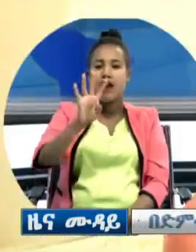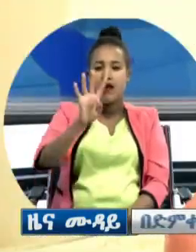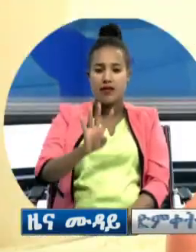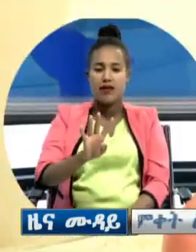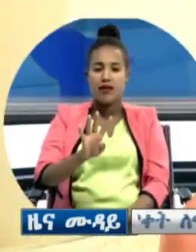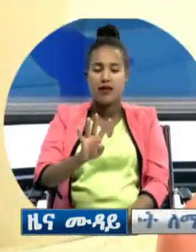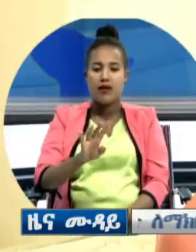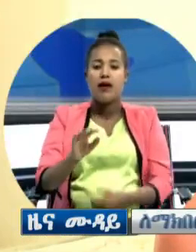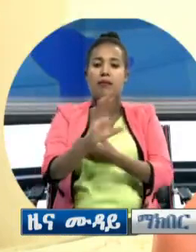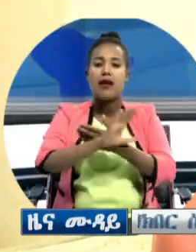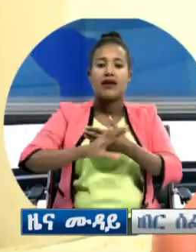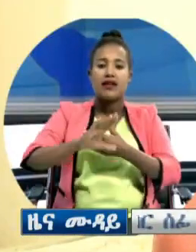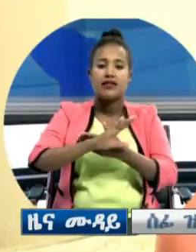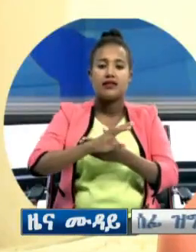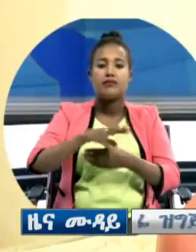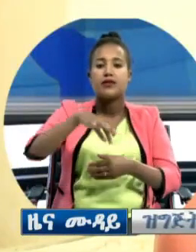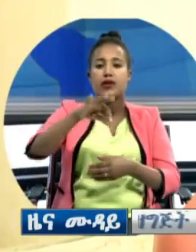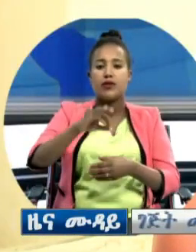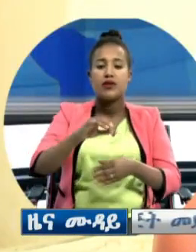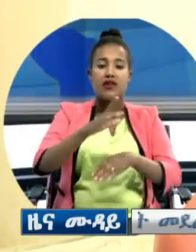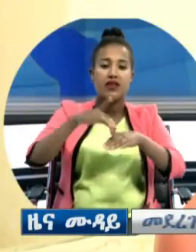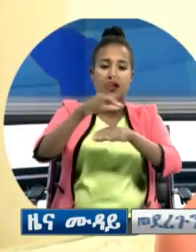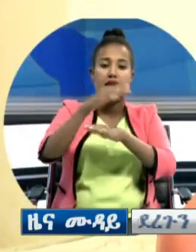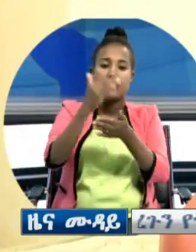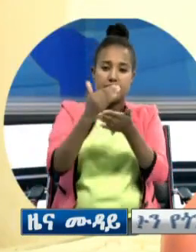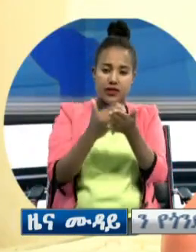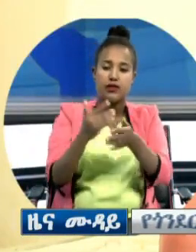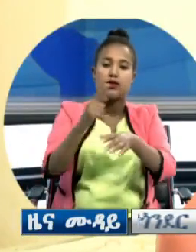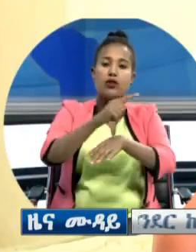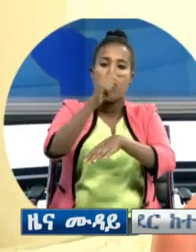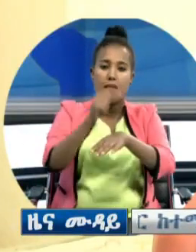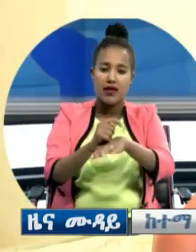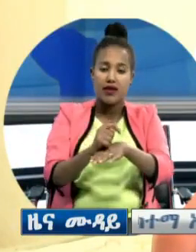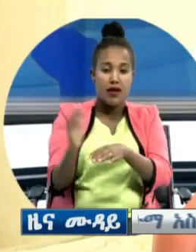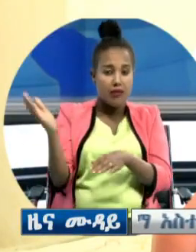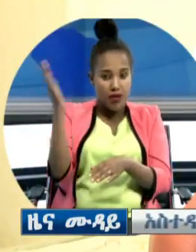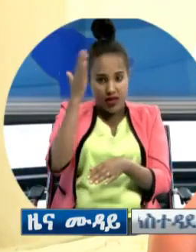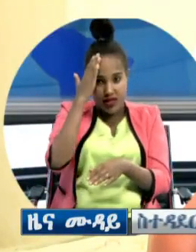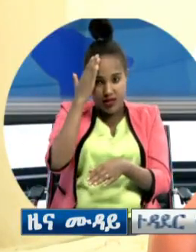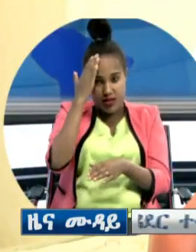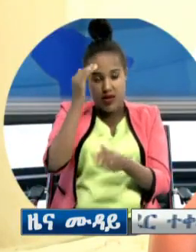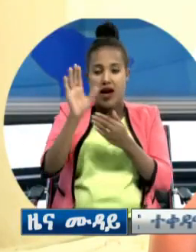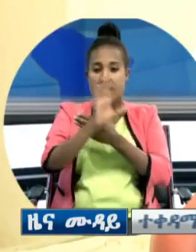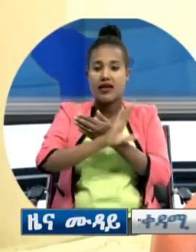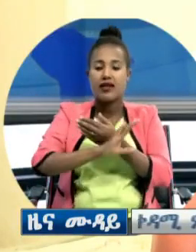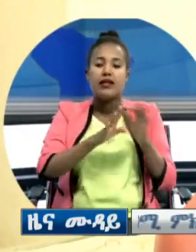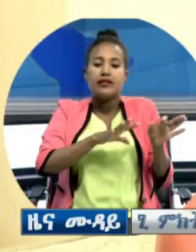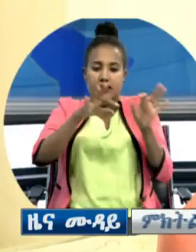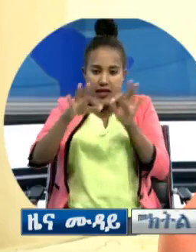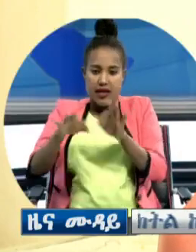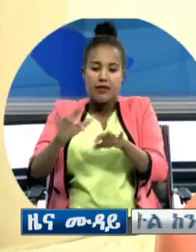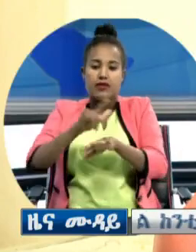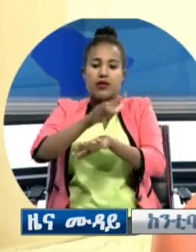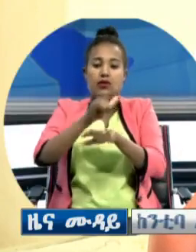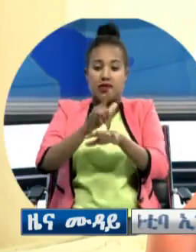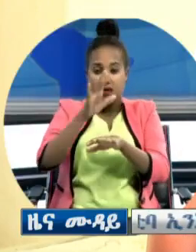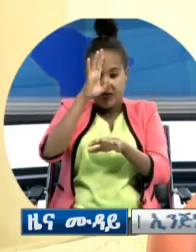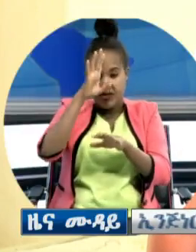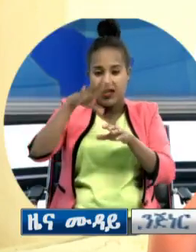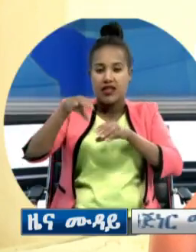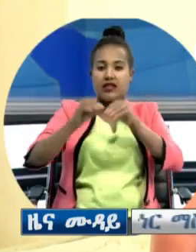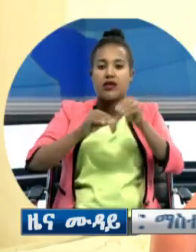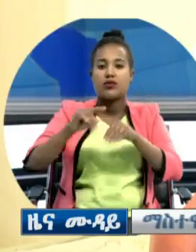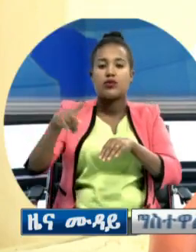አራተኛ በሀገራችን የሚገኙ የከፍተኛ ትምህርት ተቋማት በውቀታቸው አገር ተረካቢ ዜጎችን ለመፍጠር እየተንቀሳቀሱ